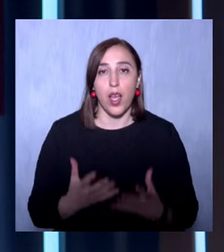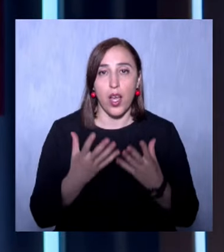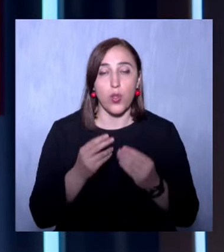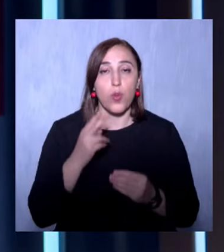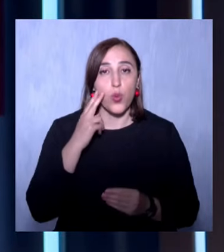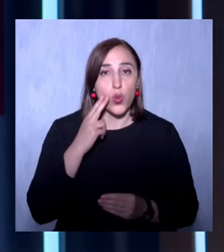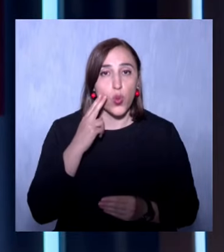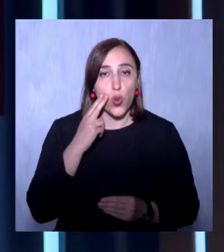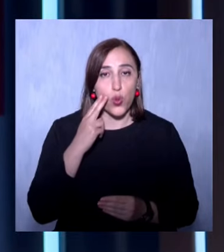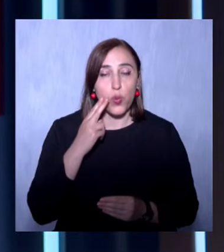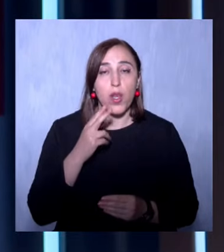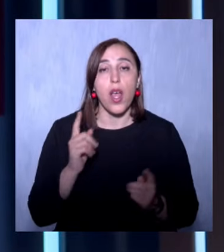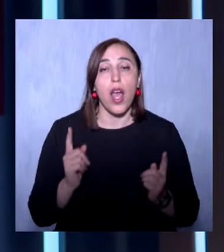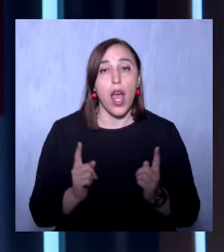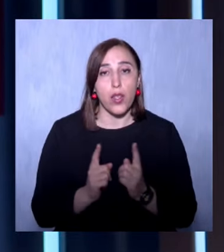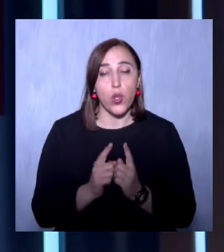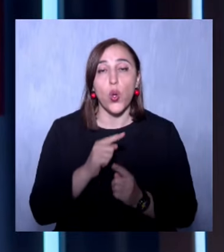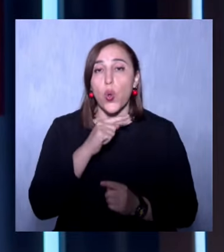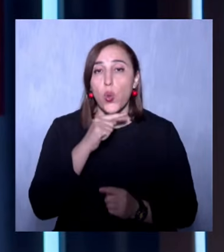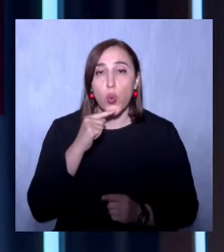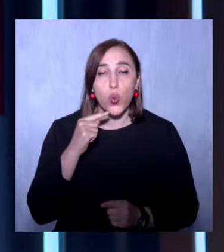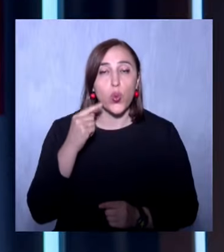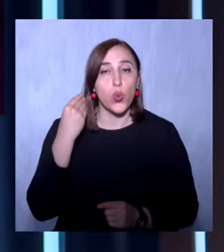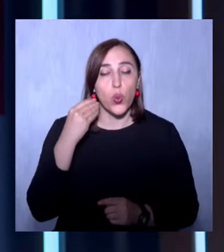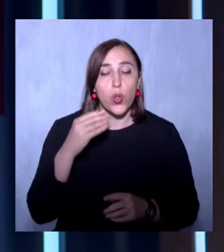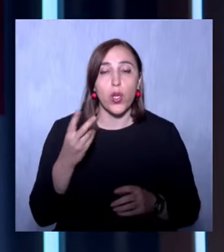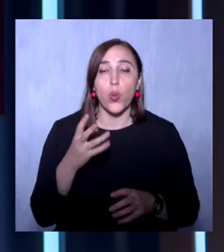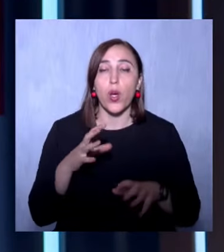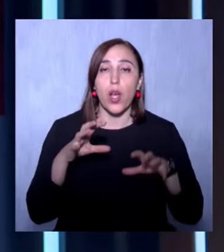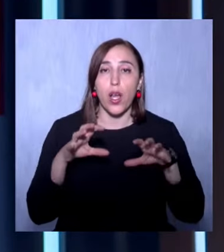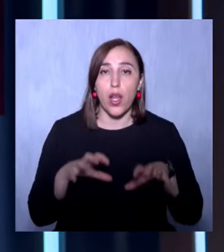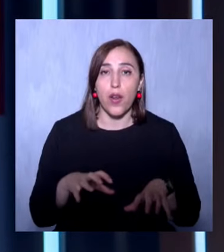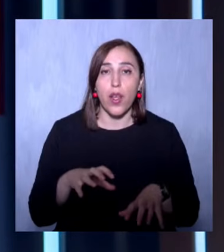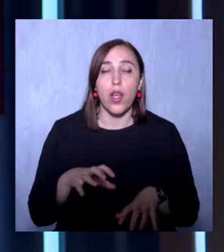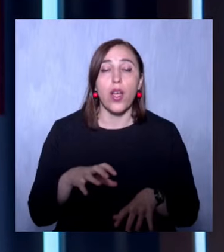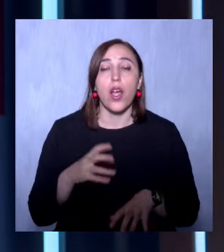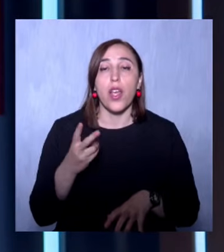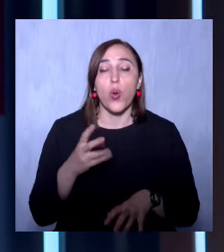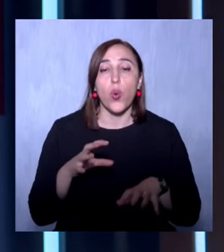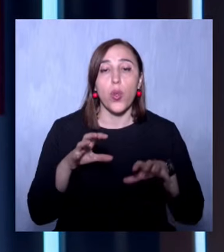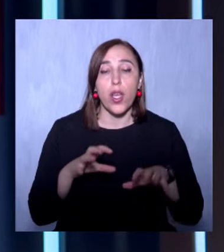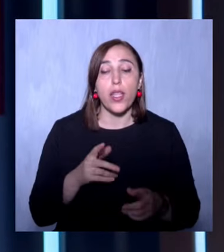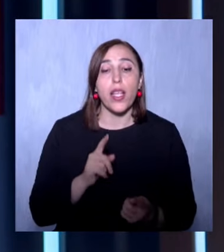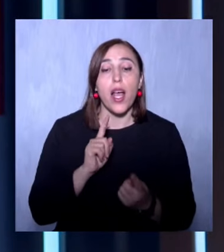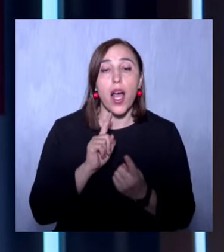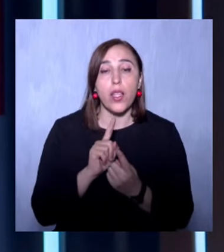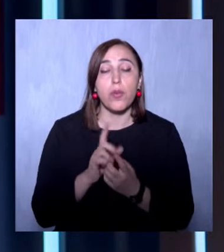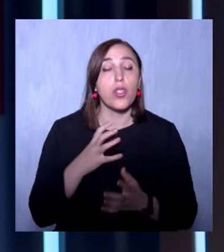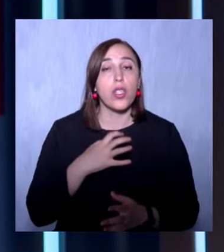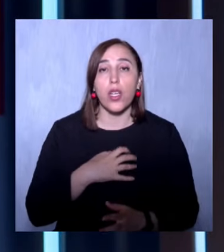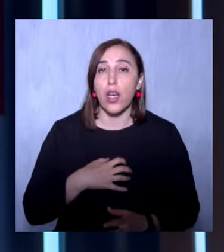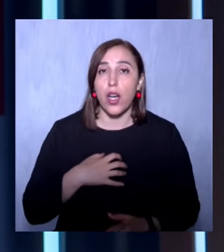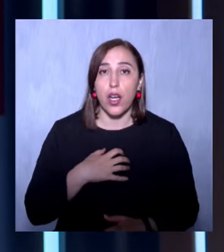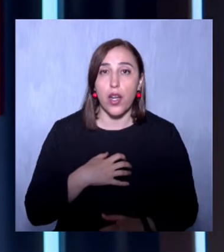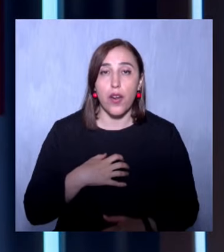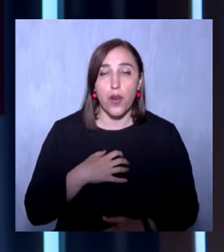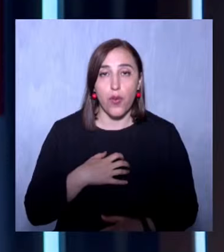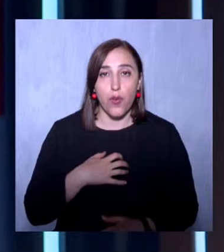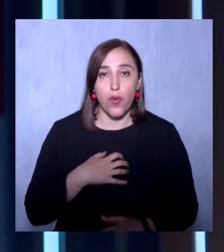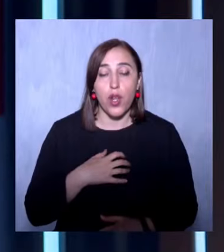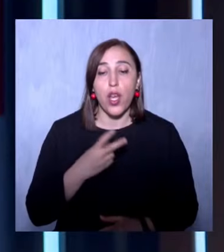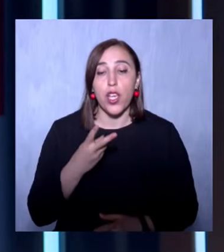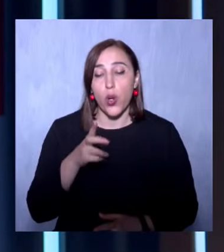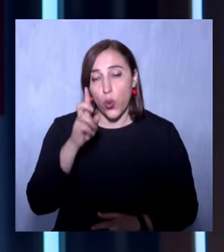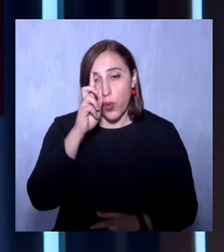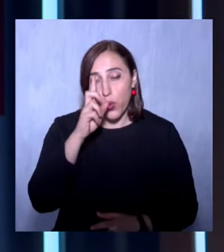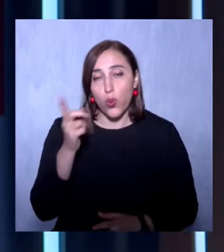Այսօր Սոչիում հանդիպել են Ռուսաստանի և Թուրքիայի ղեկավարները։ Պուտինի և Էրդողանի այս հանդիպումը հատկապես կարևորվում էր հաշվի առնելով